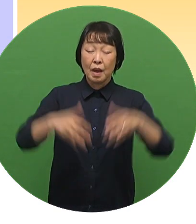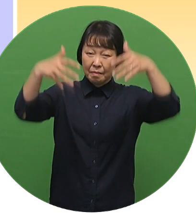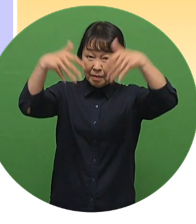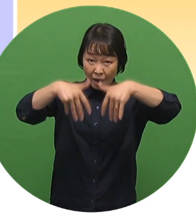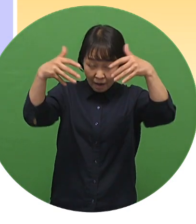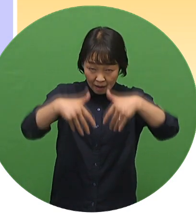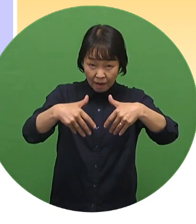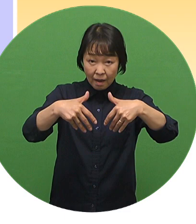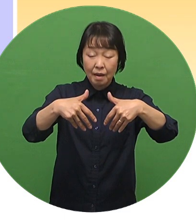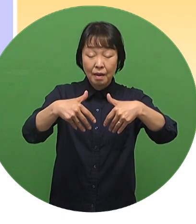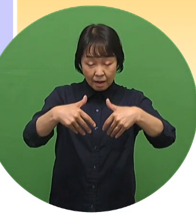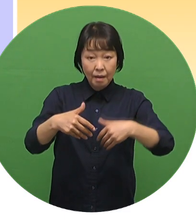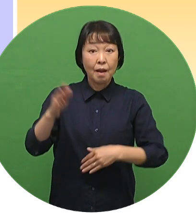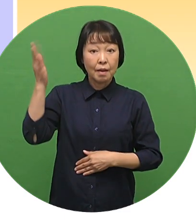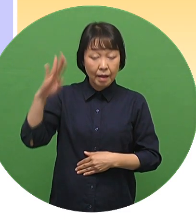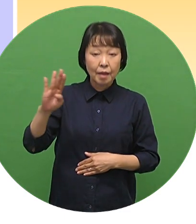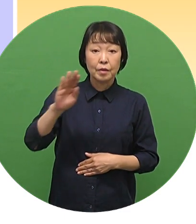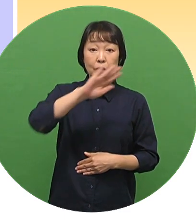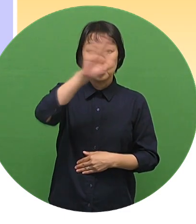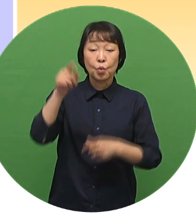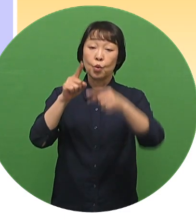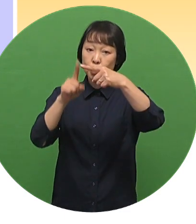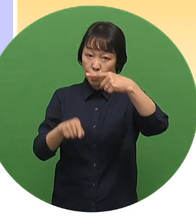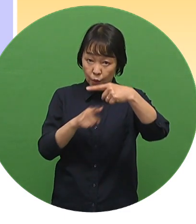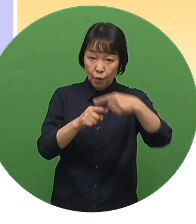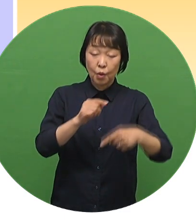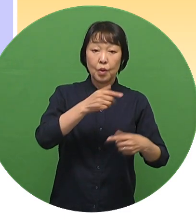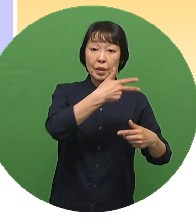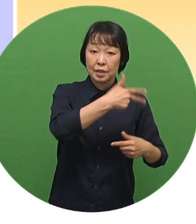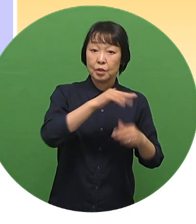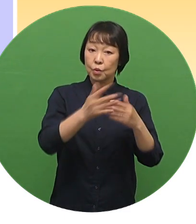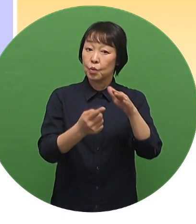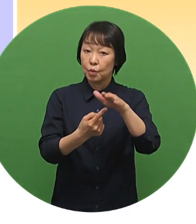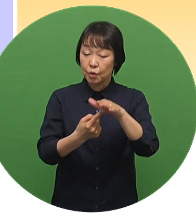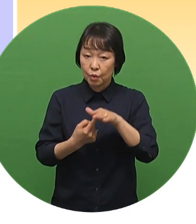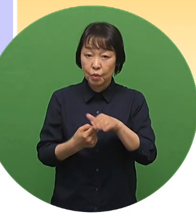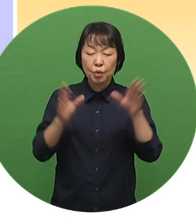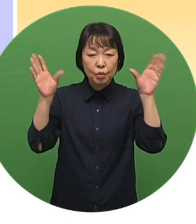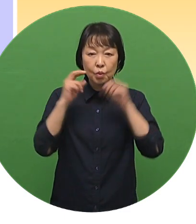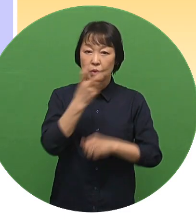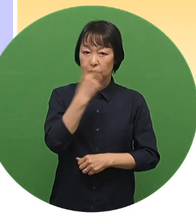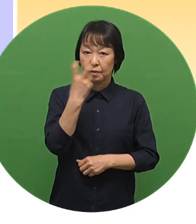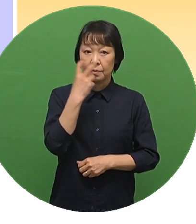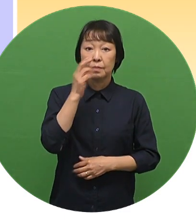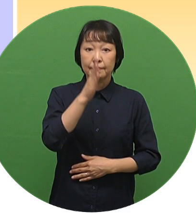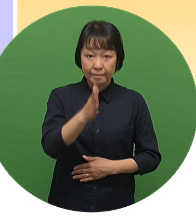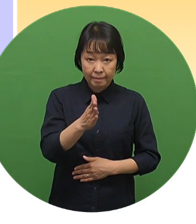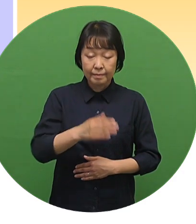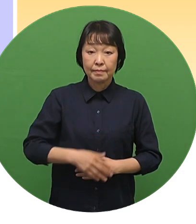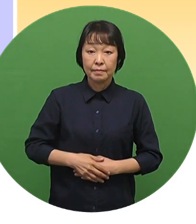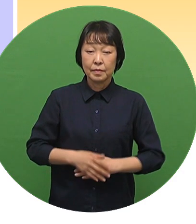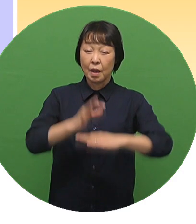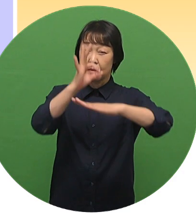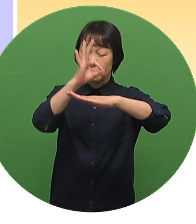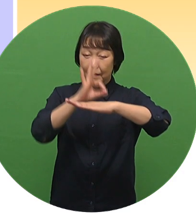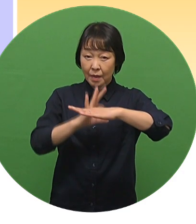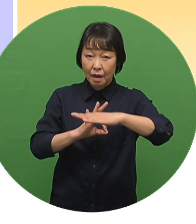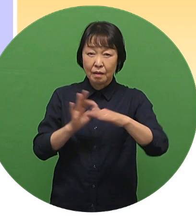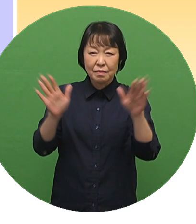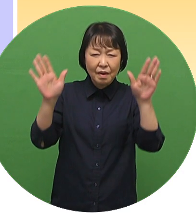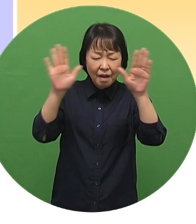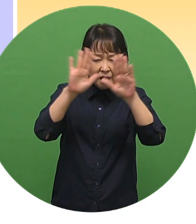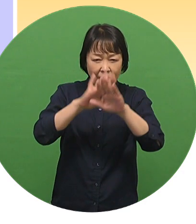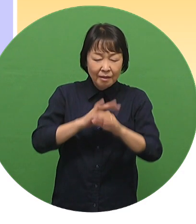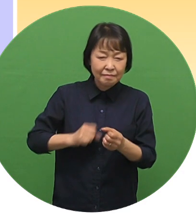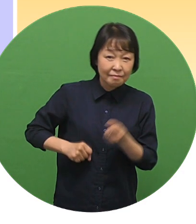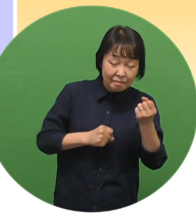たら、県や気象庁、市町村から発表される情報をこまめに確認しましょう。日没後